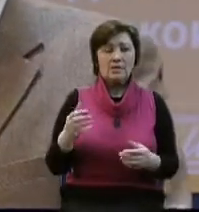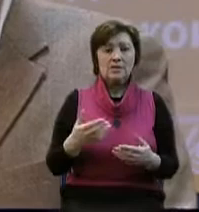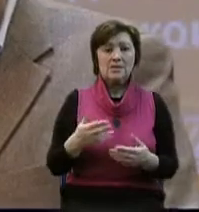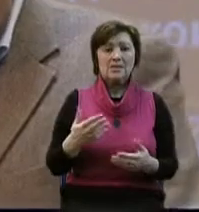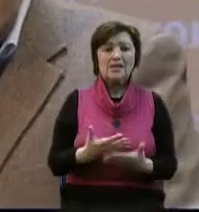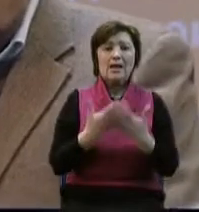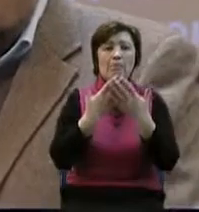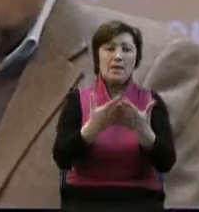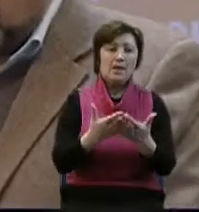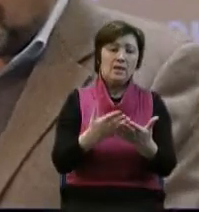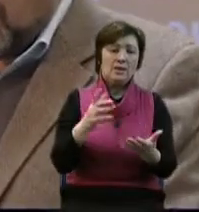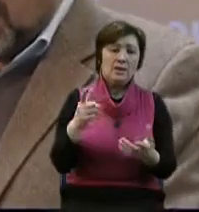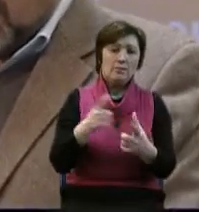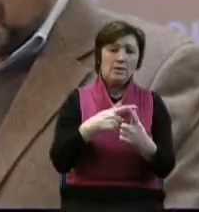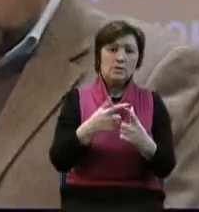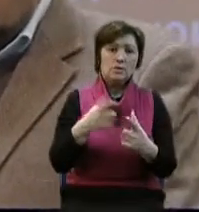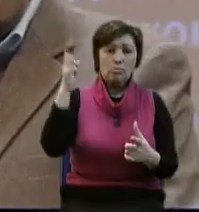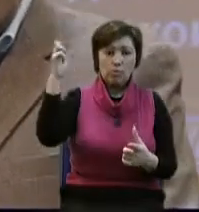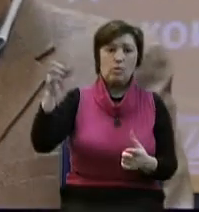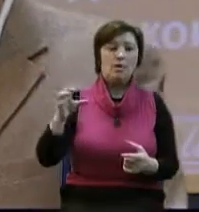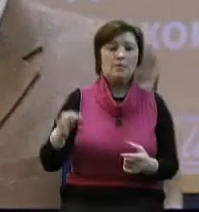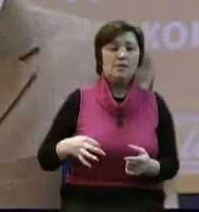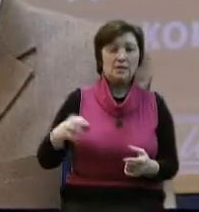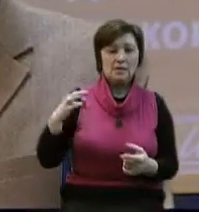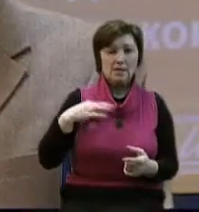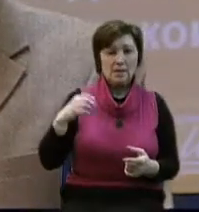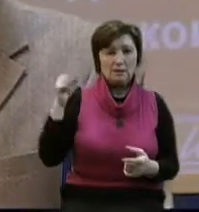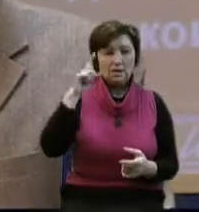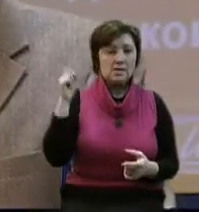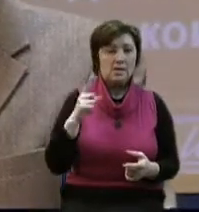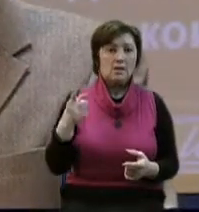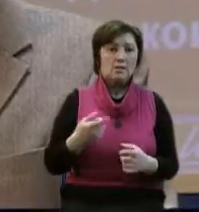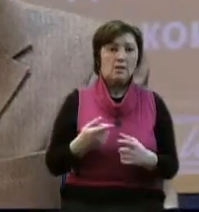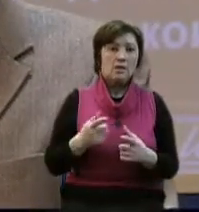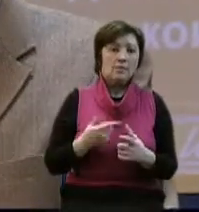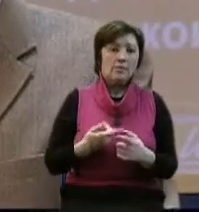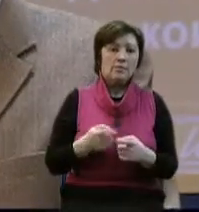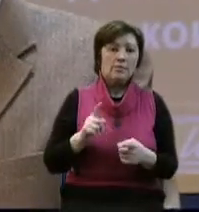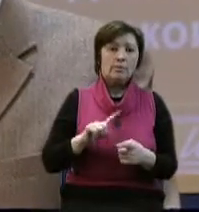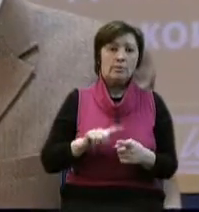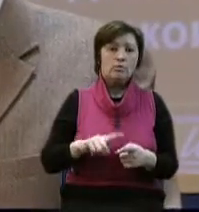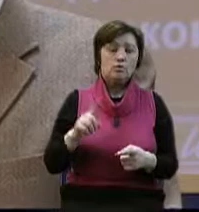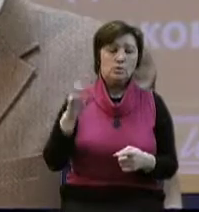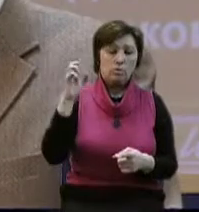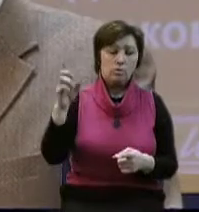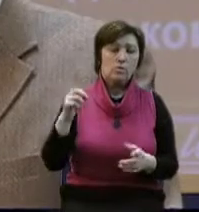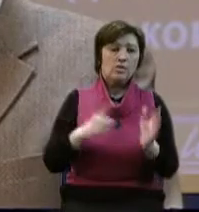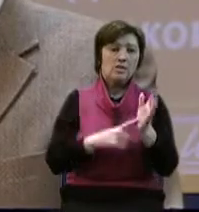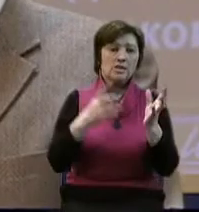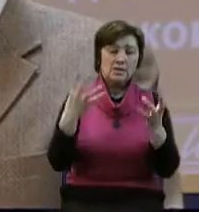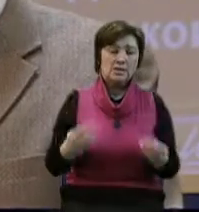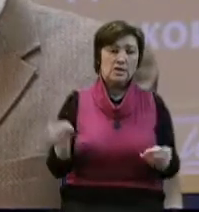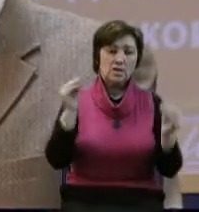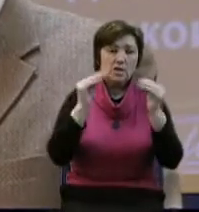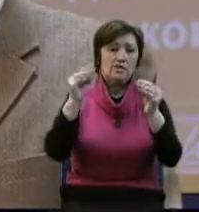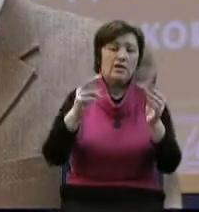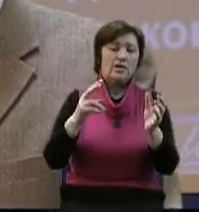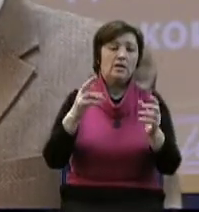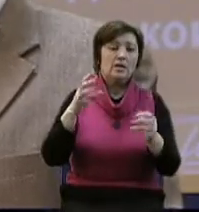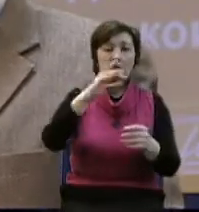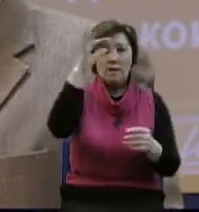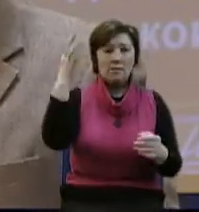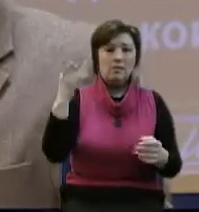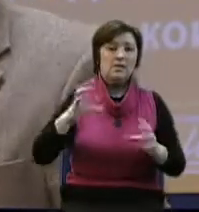Израилевыми навеки, потому что в 6 дней сотворил Господь небо и землю, а в день 7-й почил